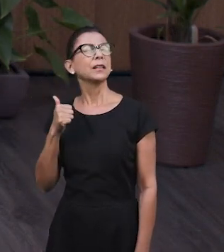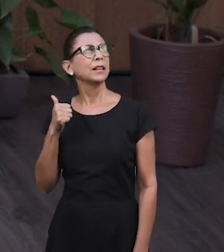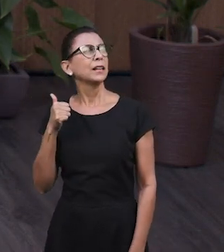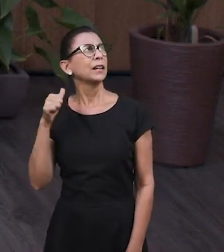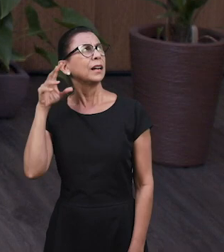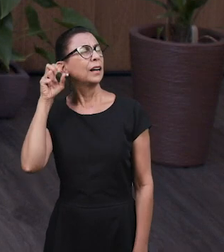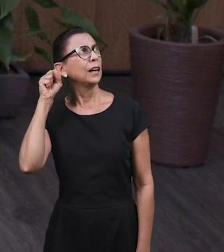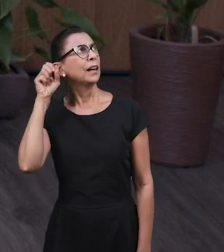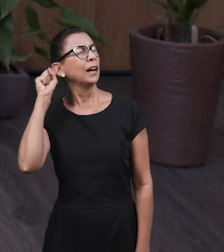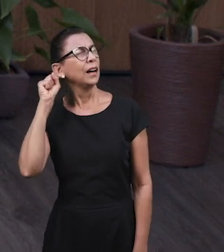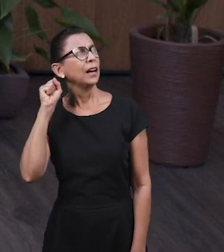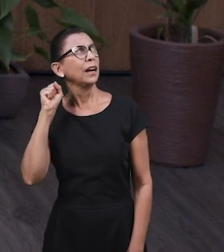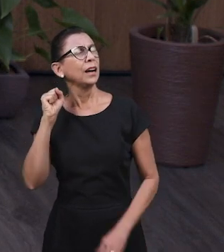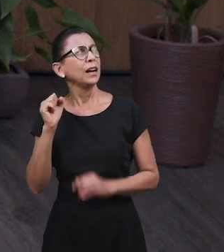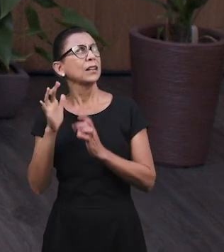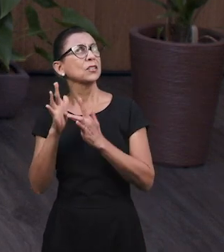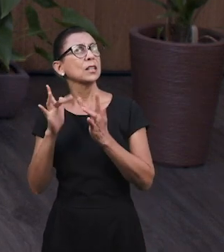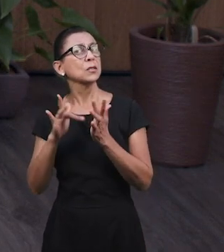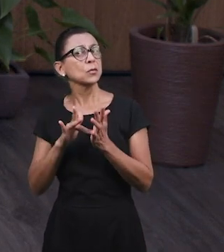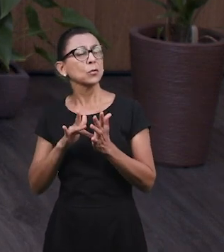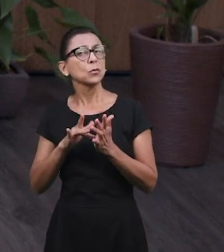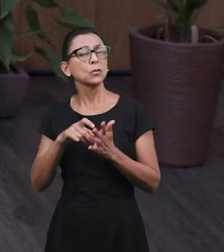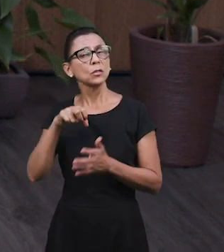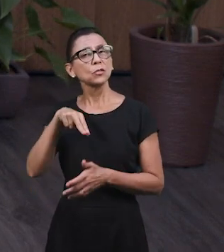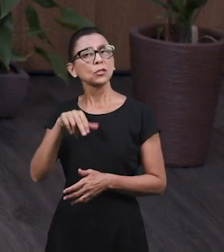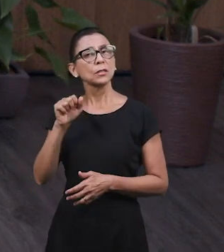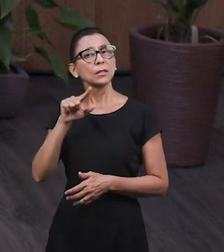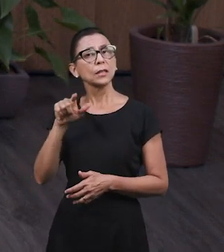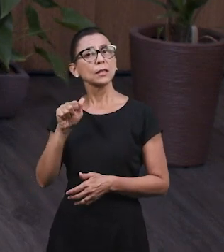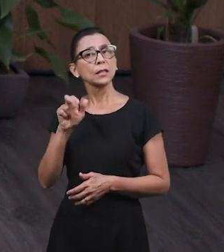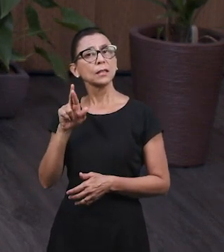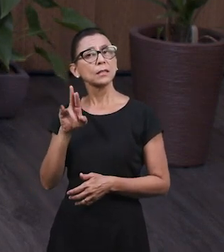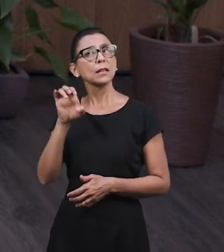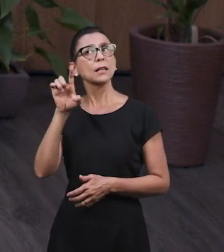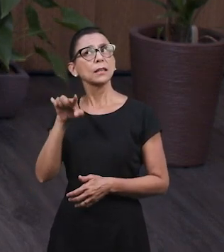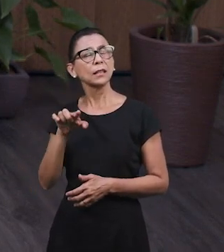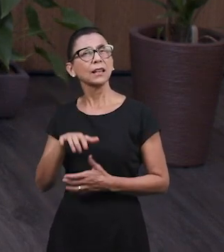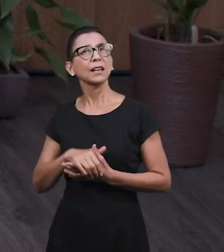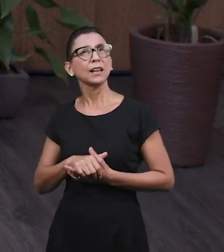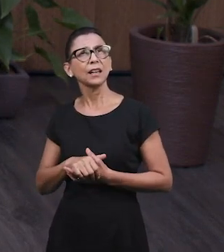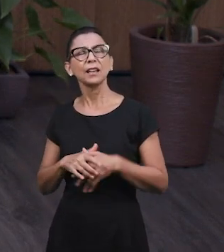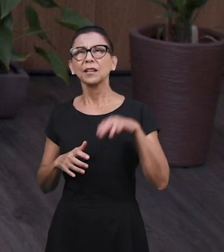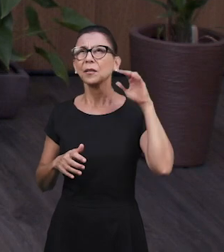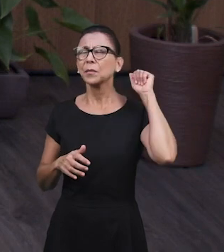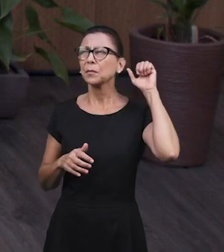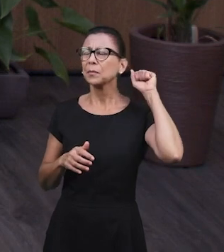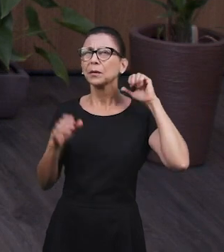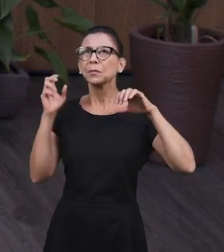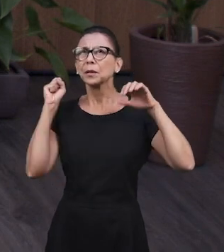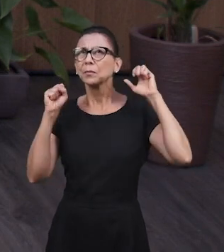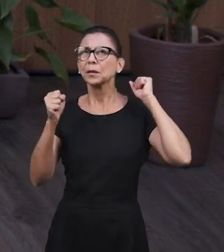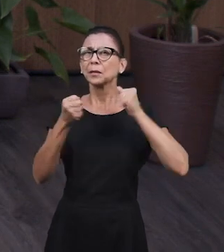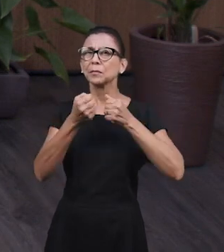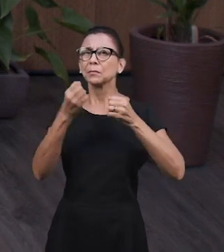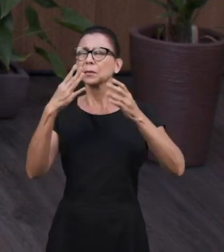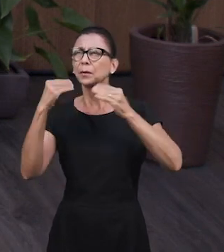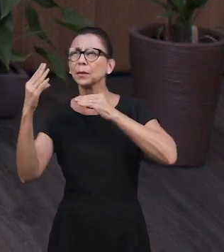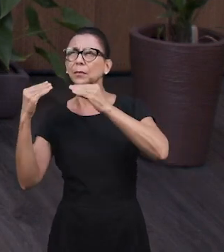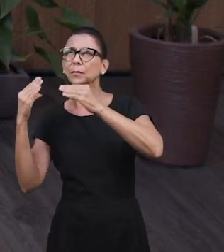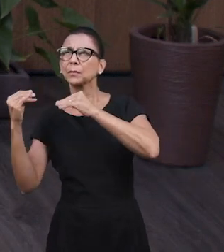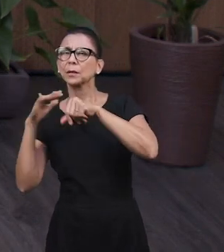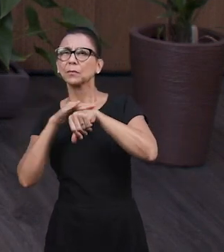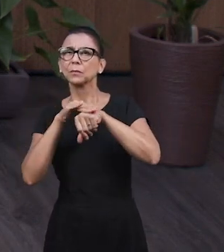que la foule était en train de crier « Jésus de Nazareth, c'est le prophète ». Les gens parlaient